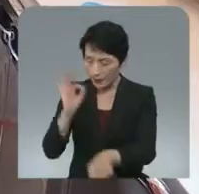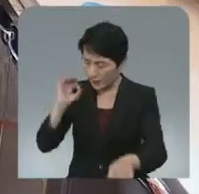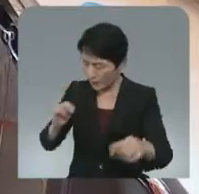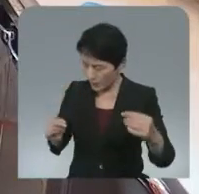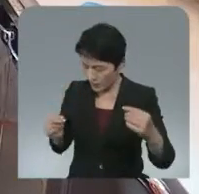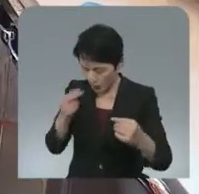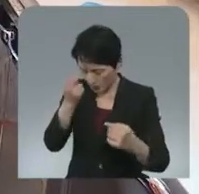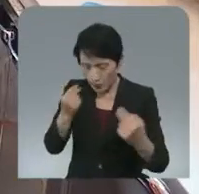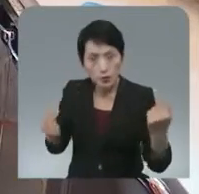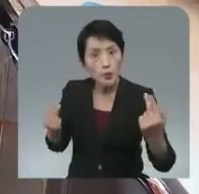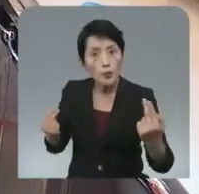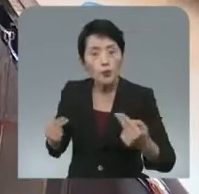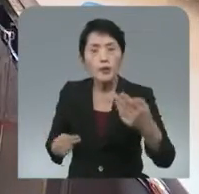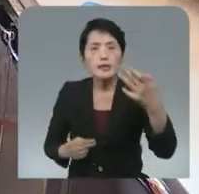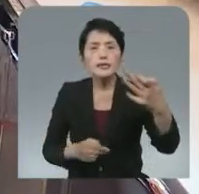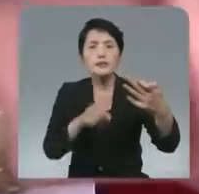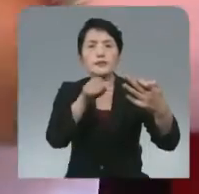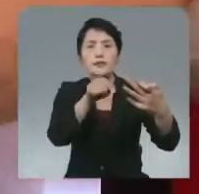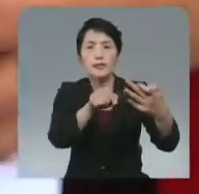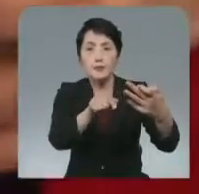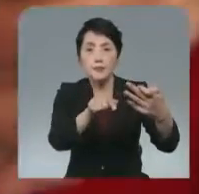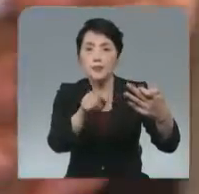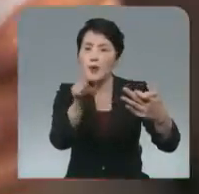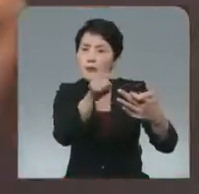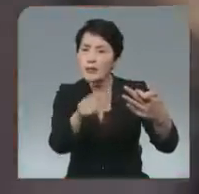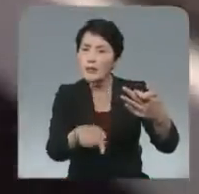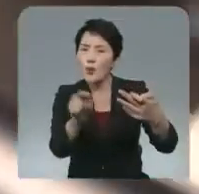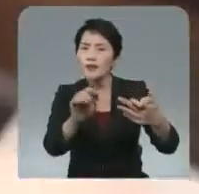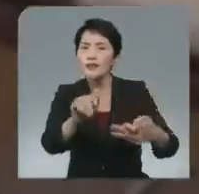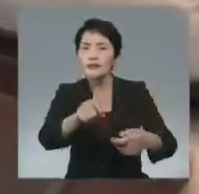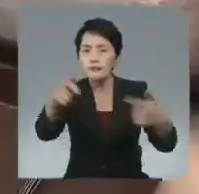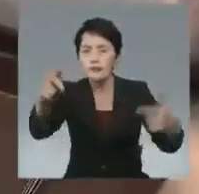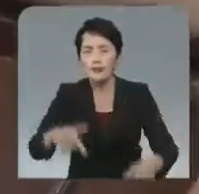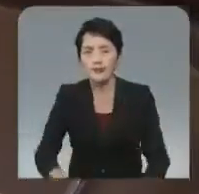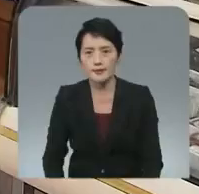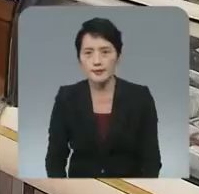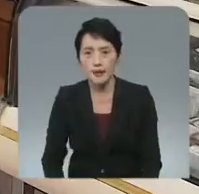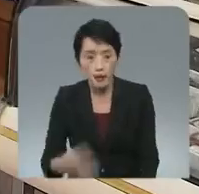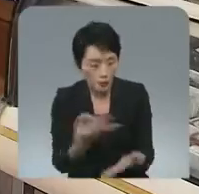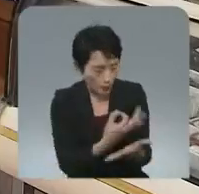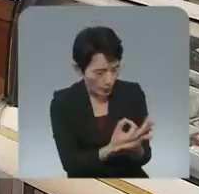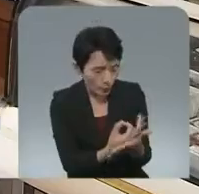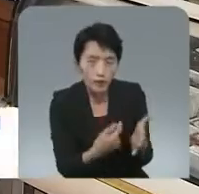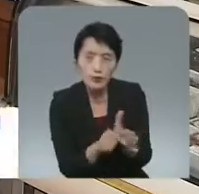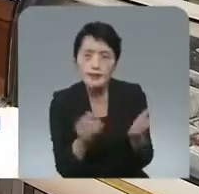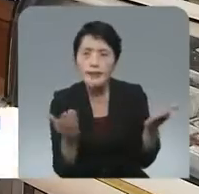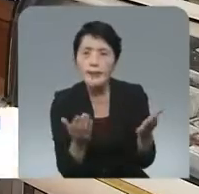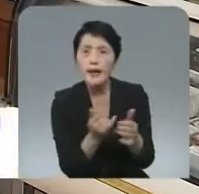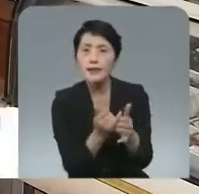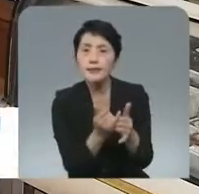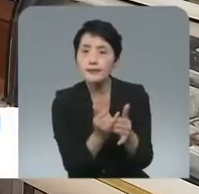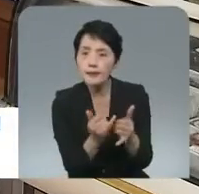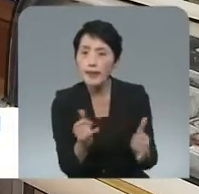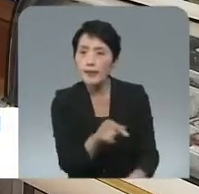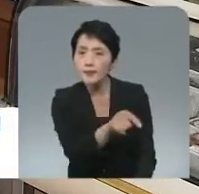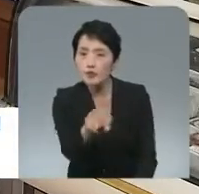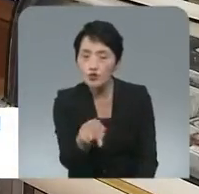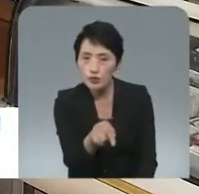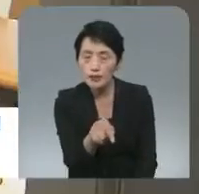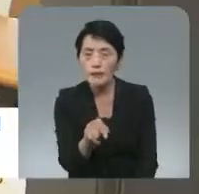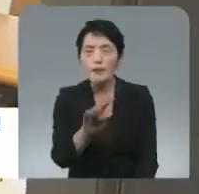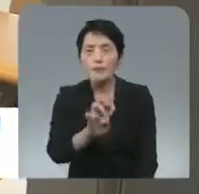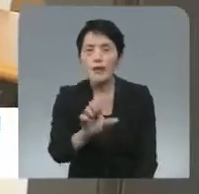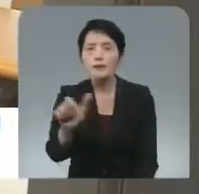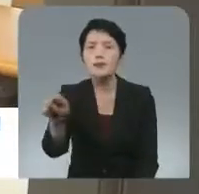13 points de plus qu'il y a 10 ans mais 45% de ces seniors qui travaillent pour vivre souffre de la précarité de leur emploi le taux de